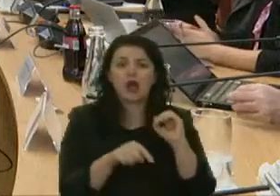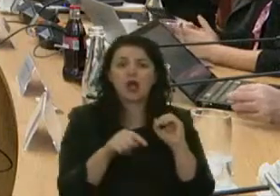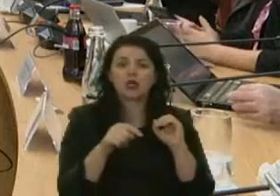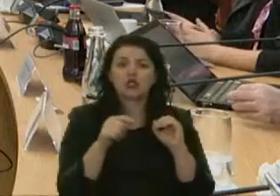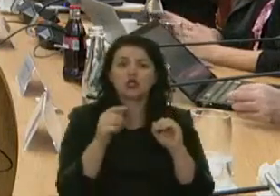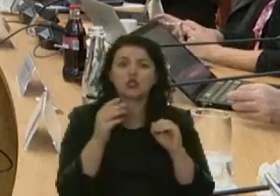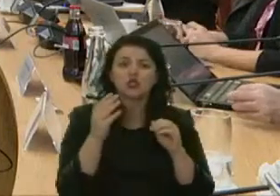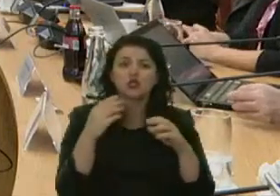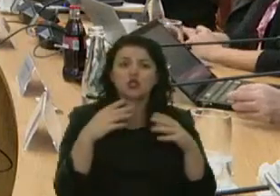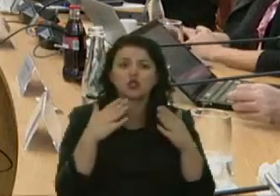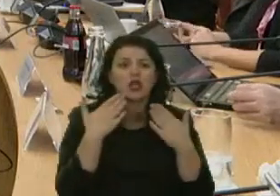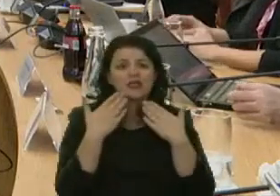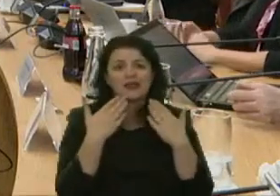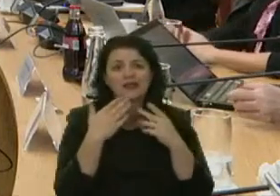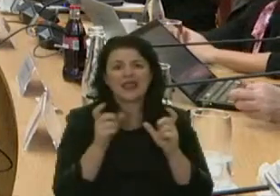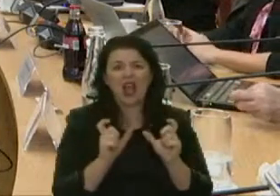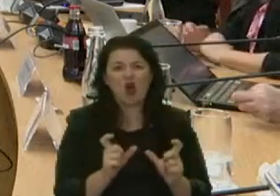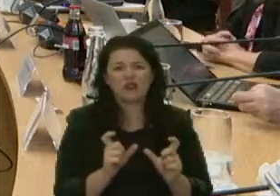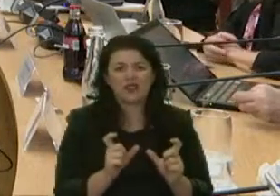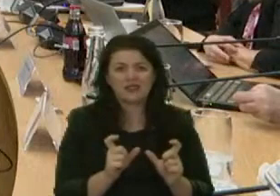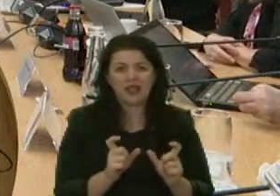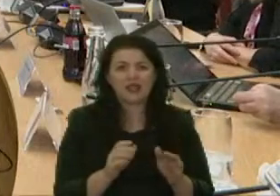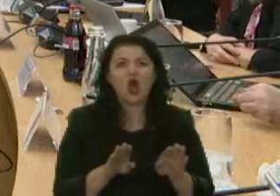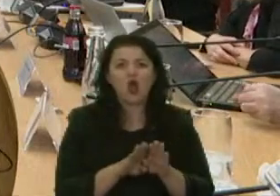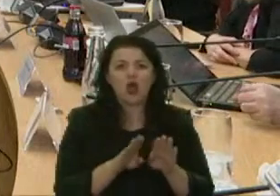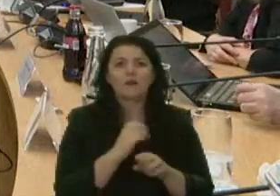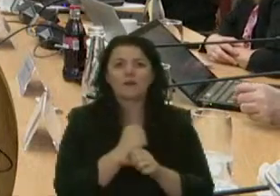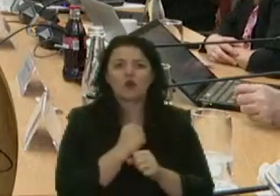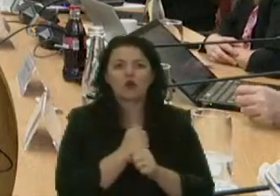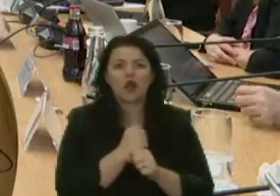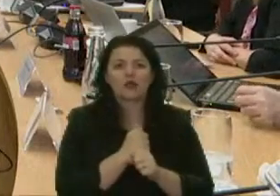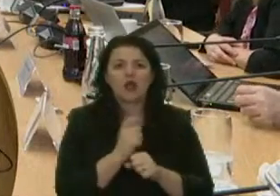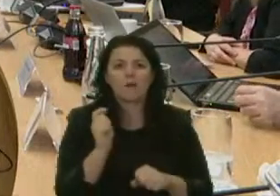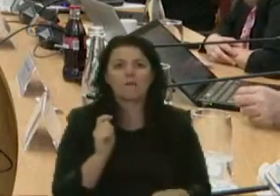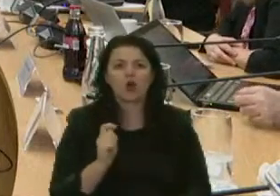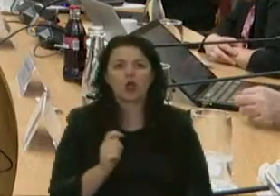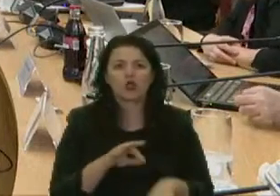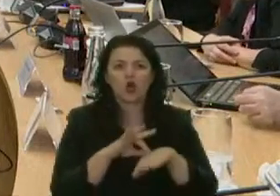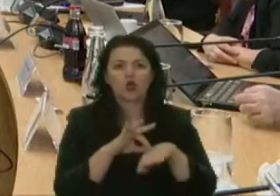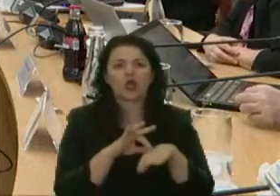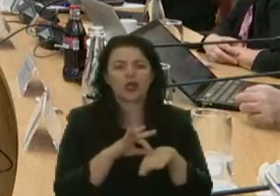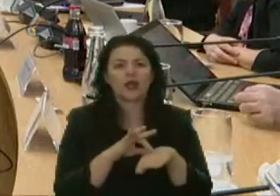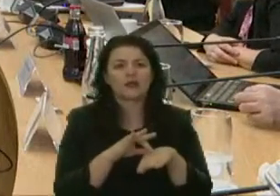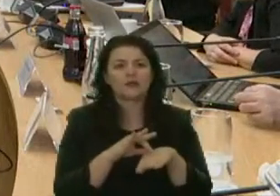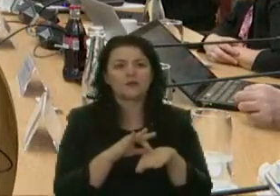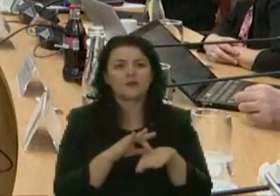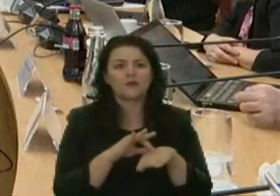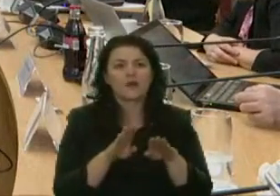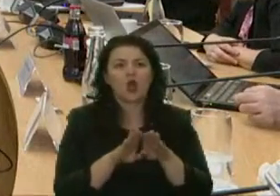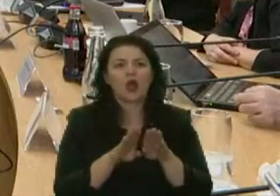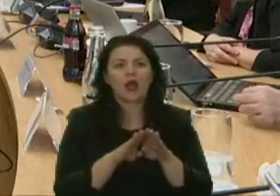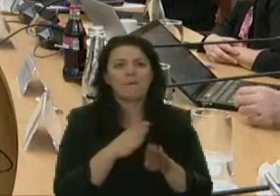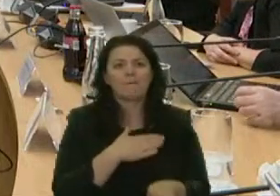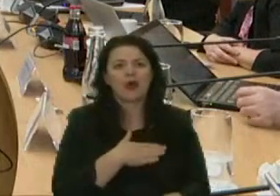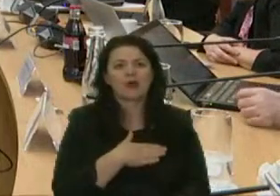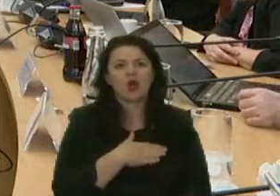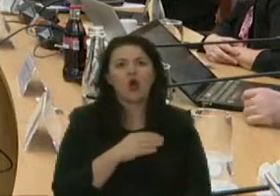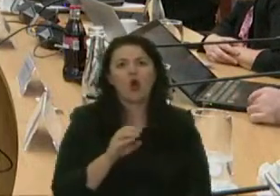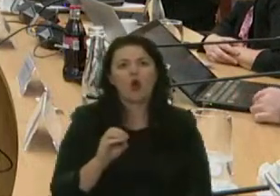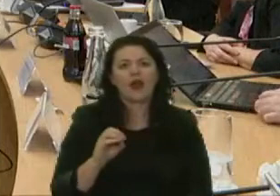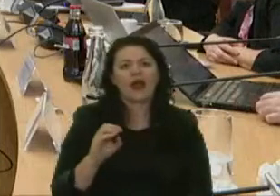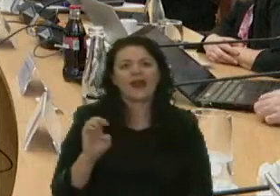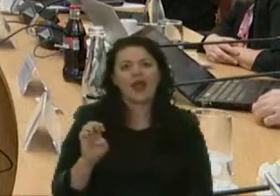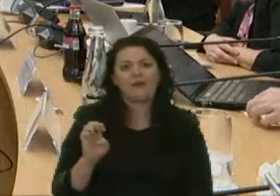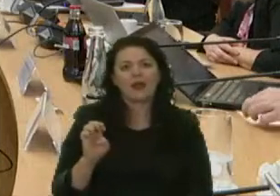contestații a locuințelor sociale colegii mei lucrează este un proiect Care este coordonat de către colega mea doamna Olah